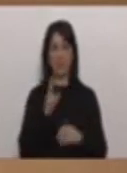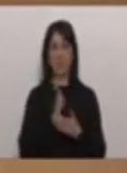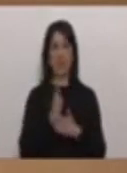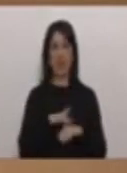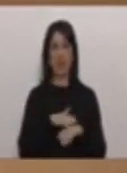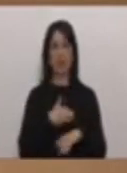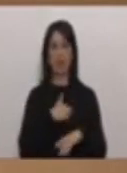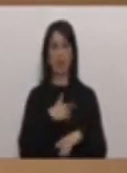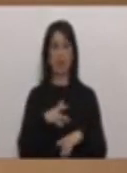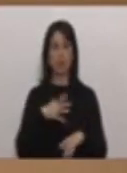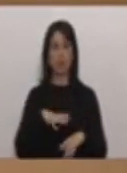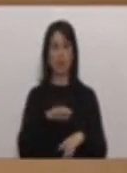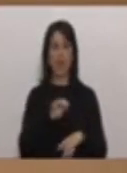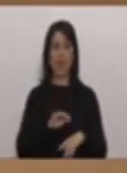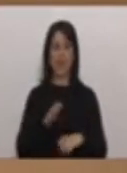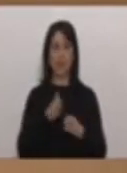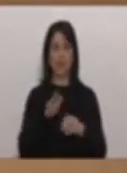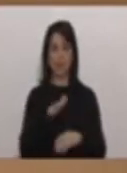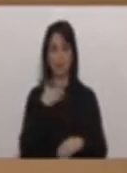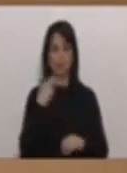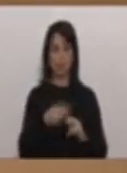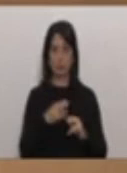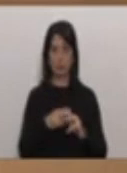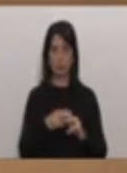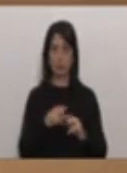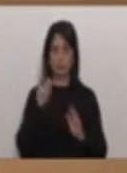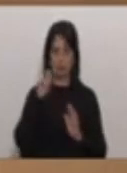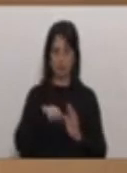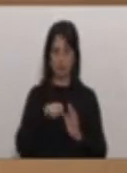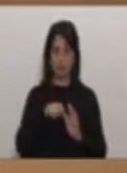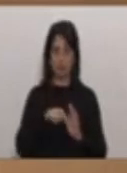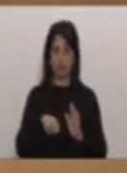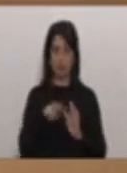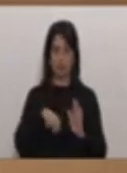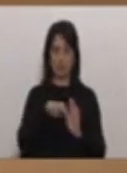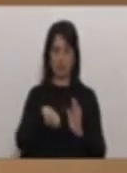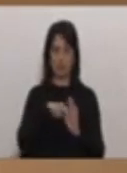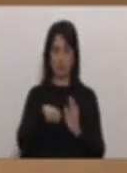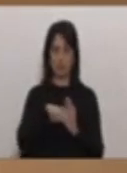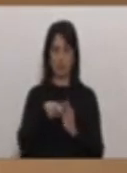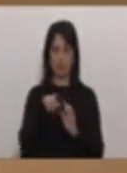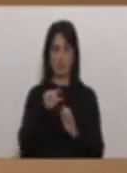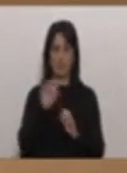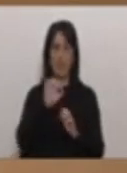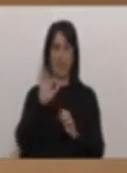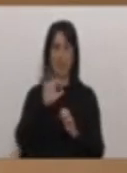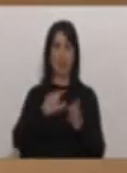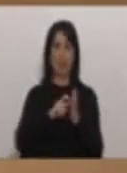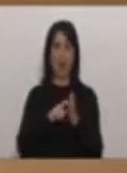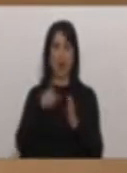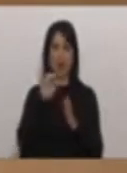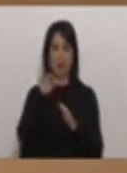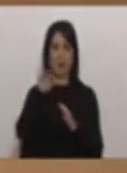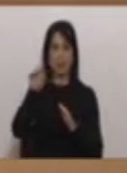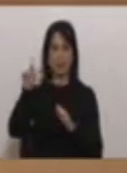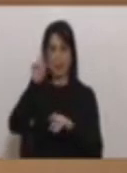ჩვენი ქვეყნის და ჩვენი ევროპული ინტეგრაციის, შიგნიდან დადის ევროპული კაბინეტების დერეფნებში და ცდილობს ყველა